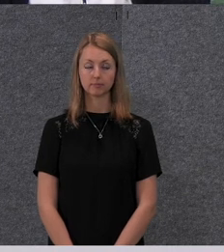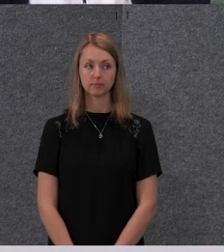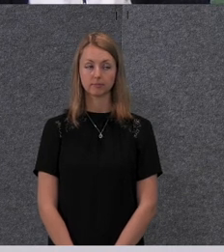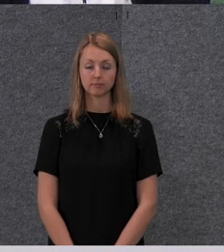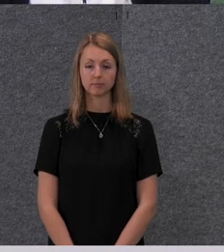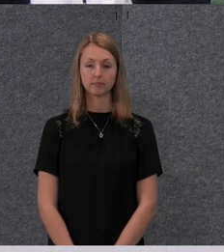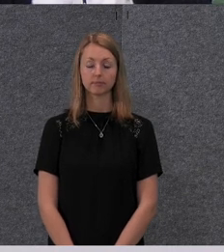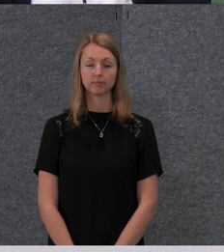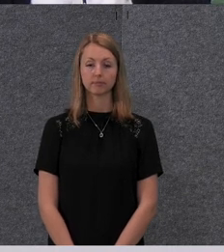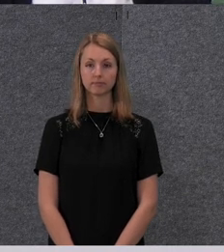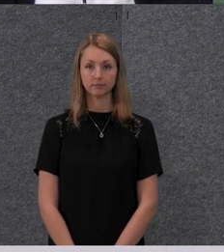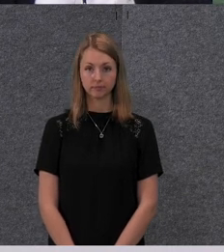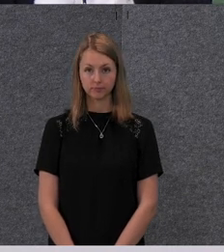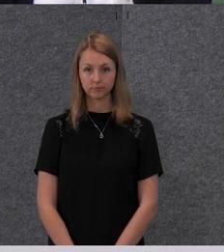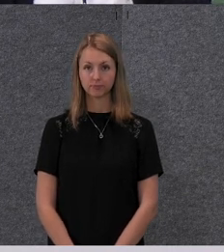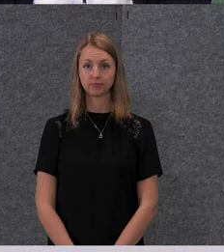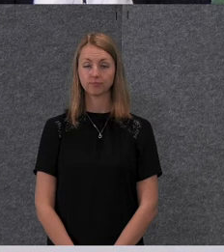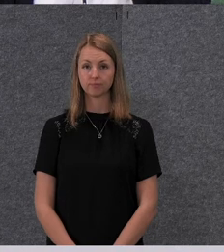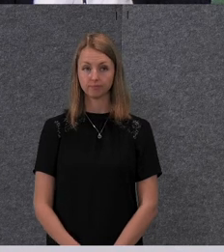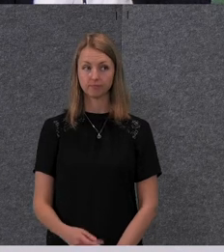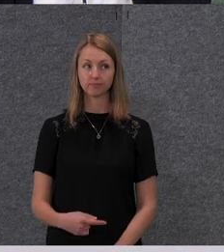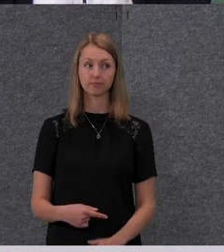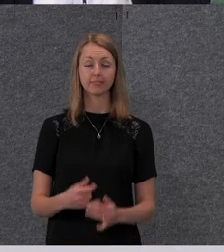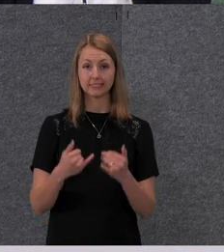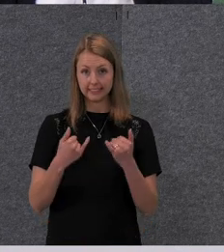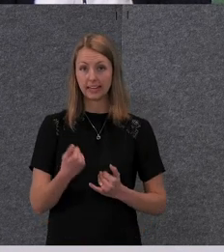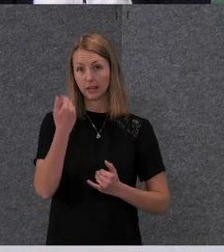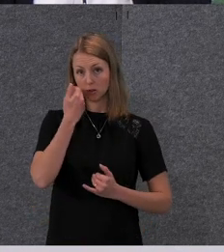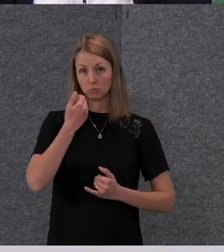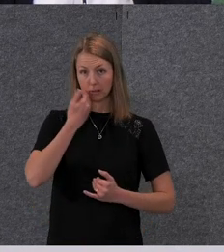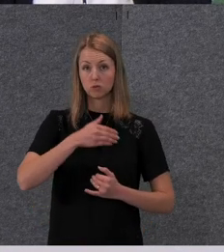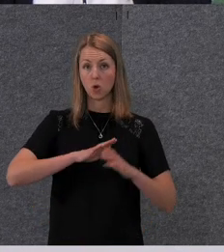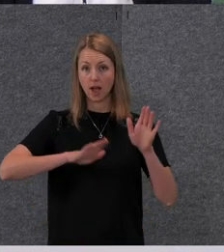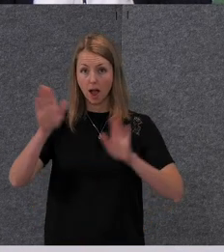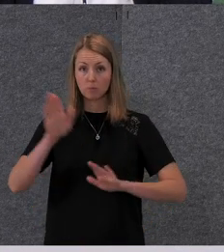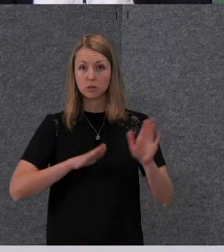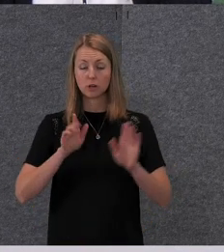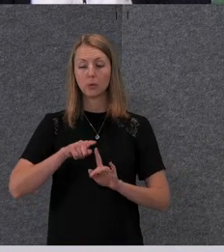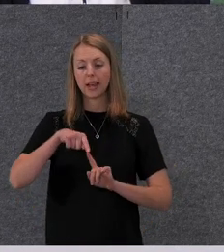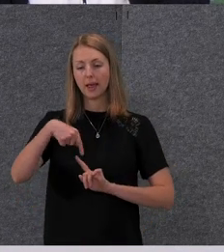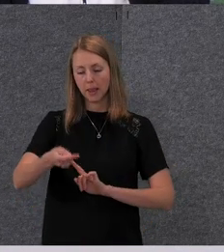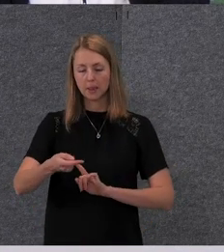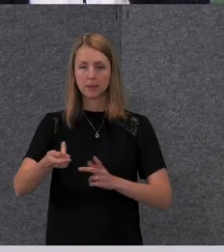Gleich gehen wir über zum Last Call. Bitte stimmt jetzt noch ab.